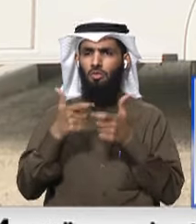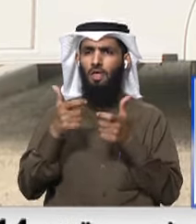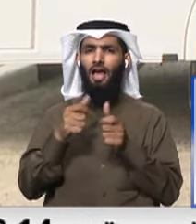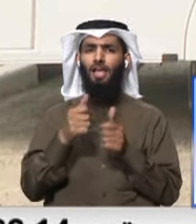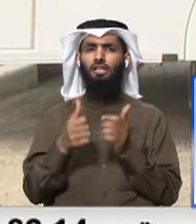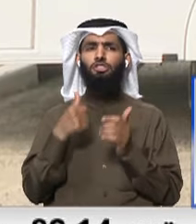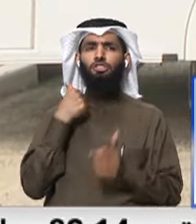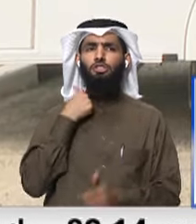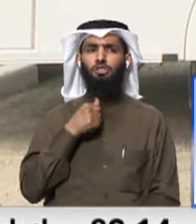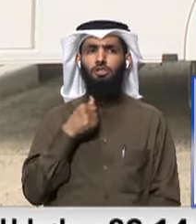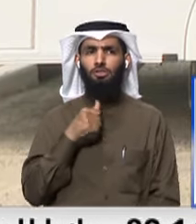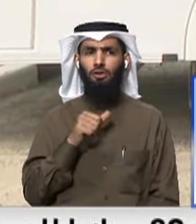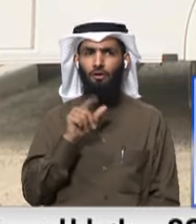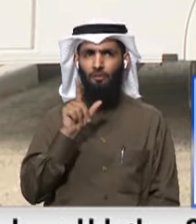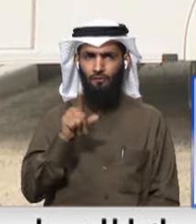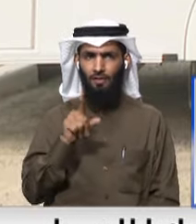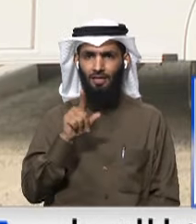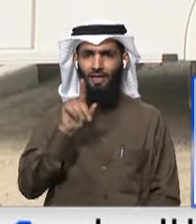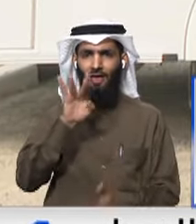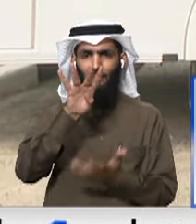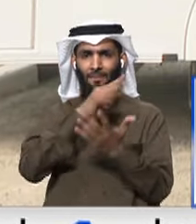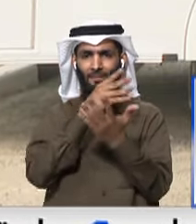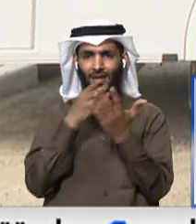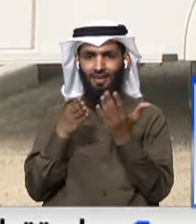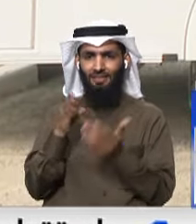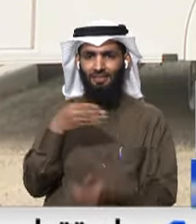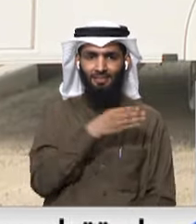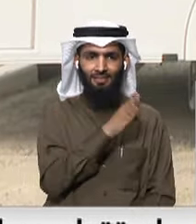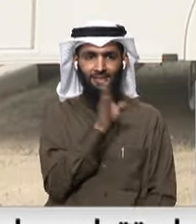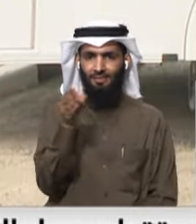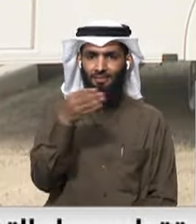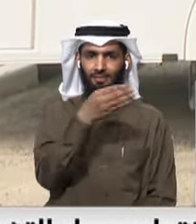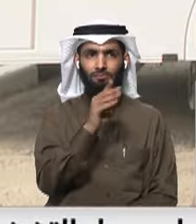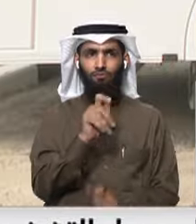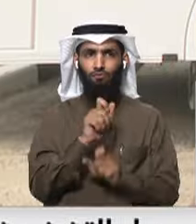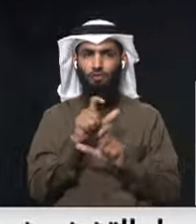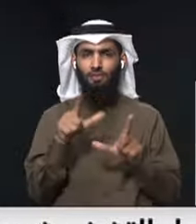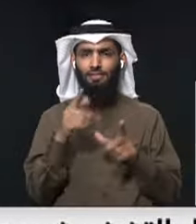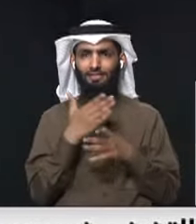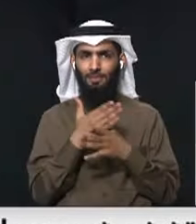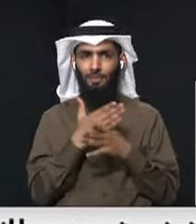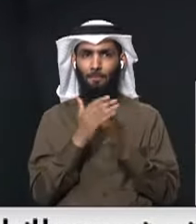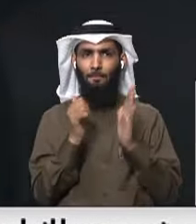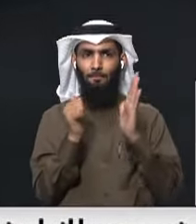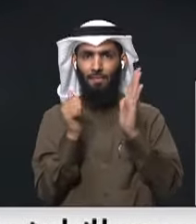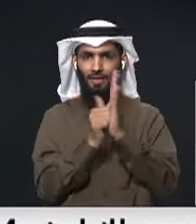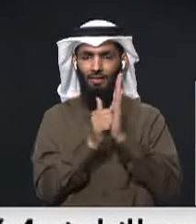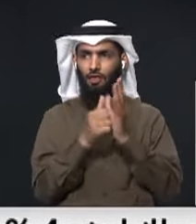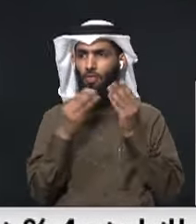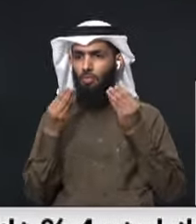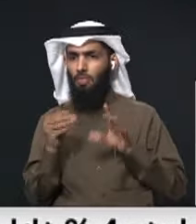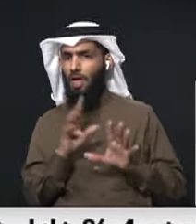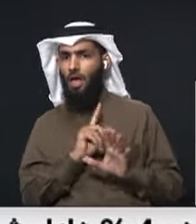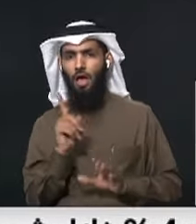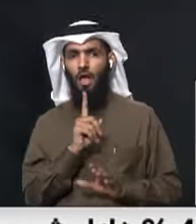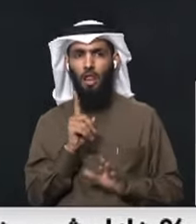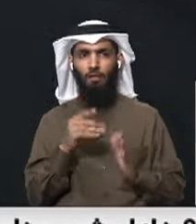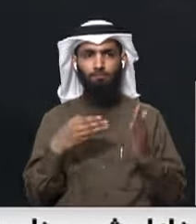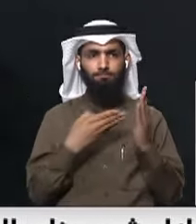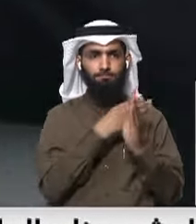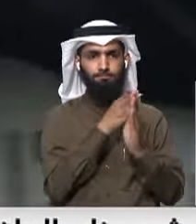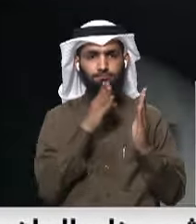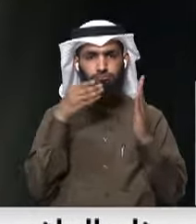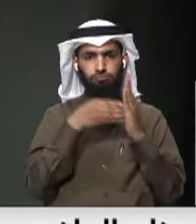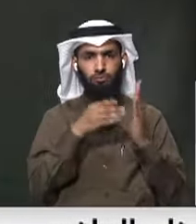الاسعاف خريطه توجه سياره الاسعاف عشان للعناوين ستضاف 100 ياره